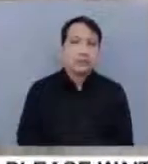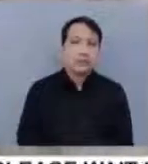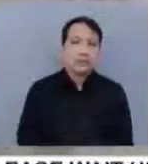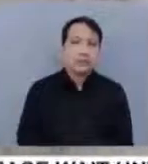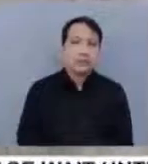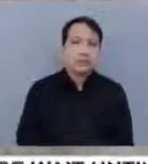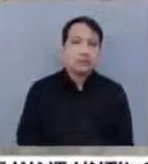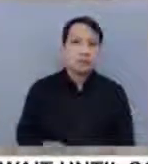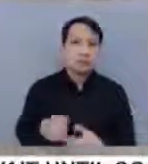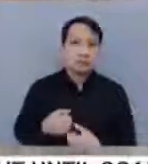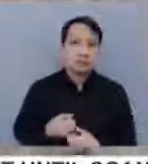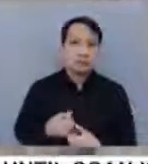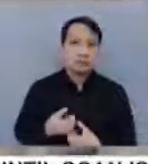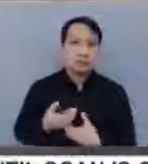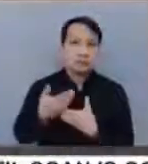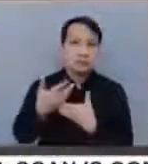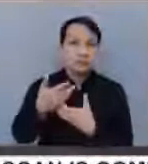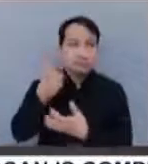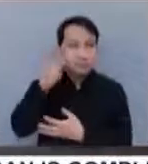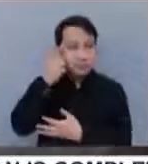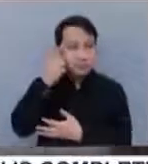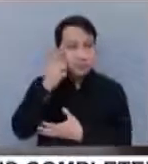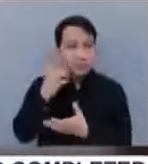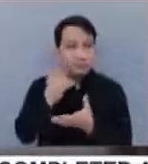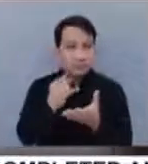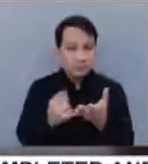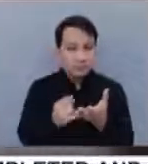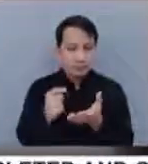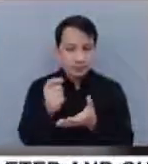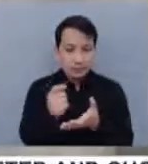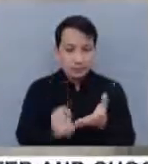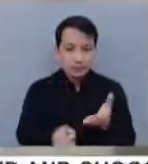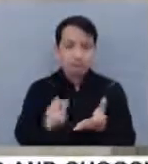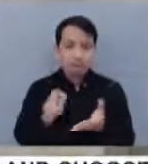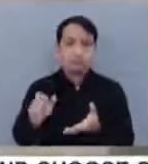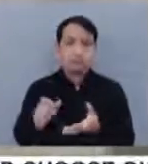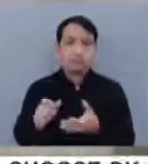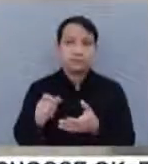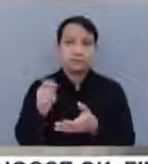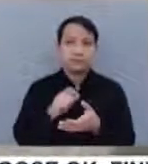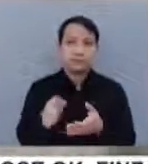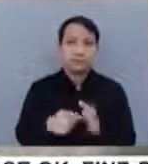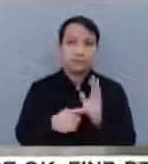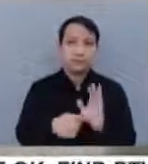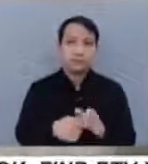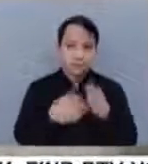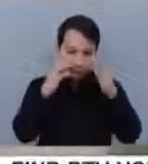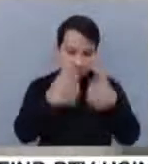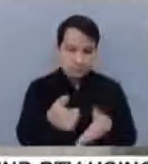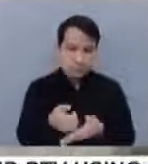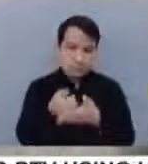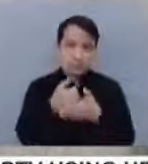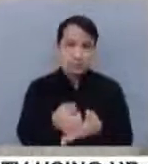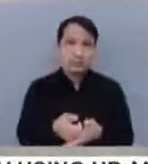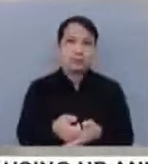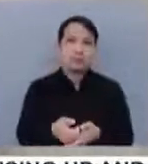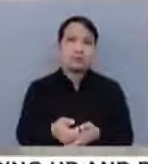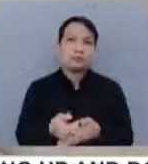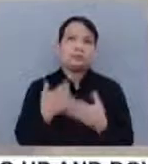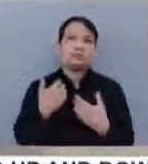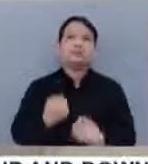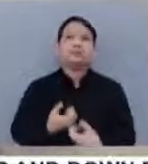ng naiisip at nararamdaman sa pamamagitan ng pagsusulat. Nakatutulong ito upang maibsan ang stress